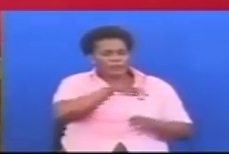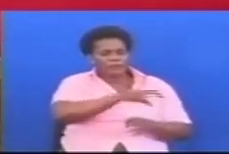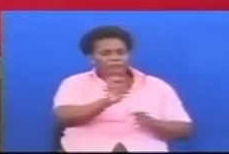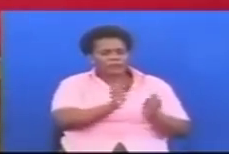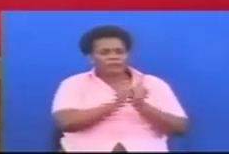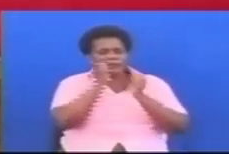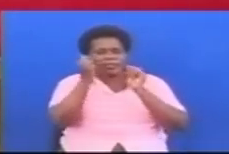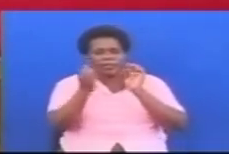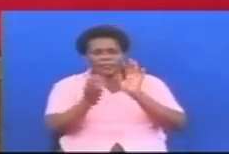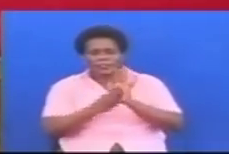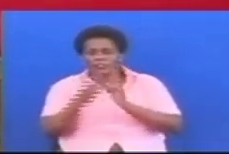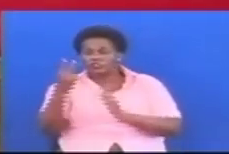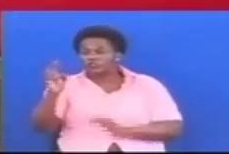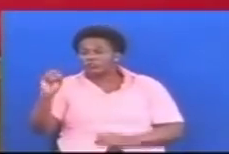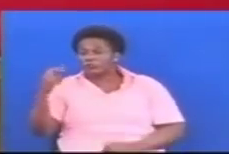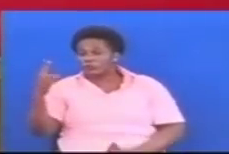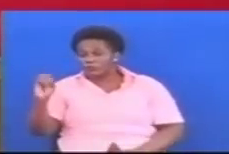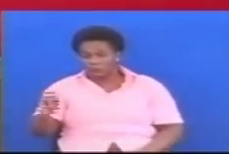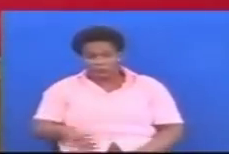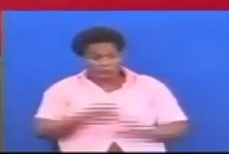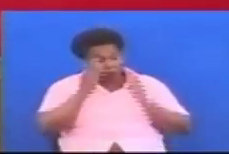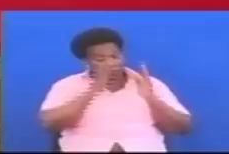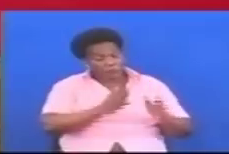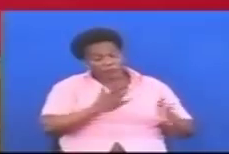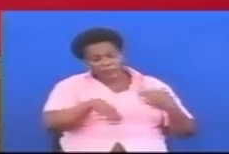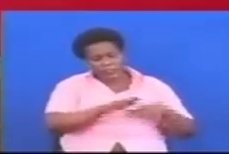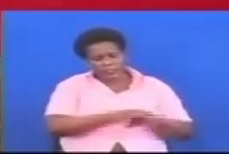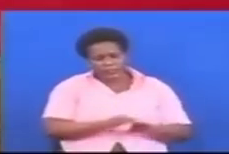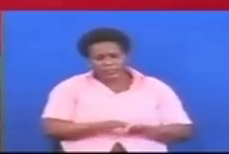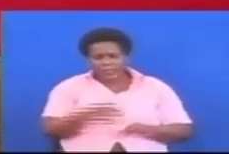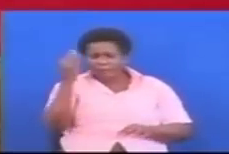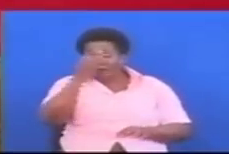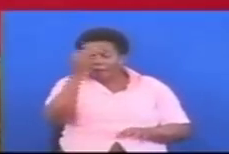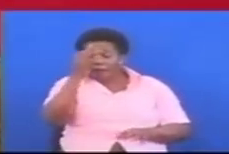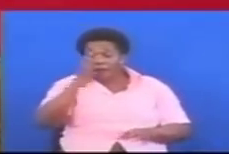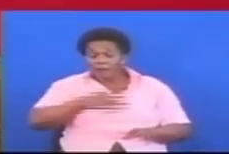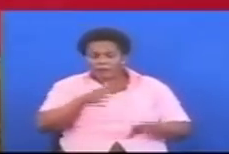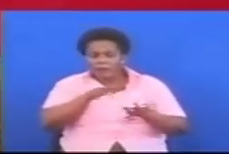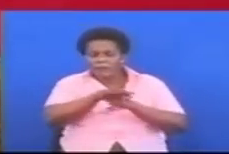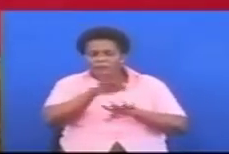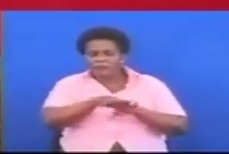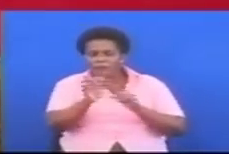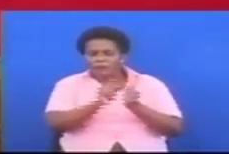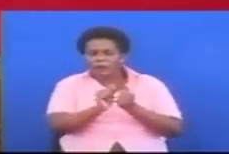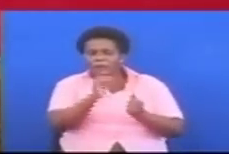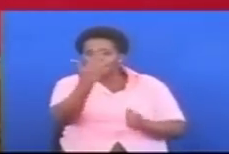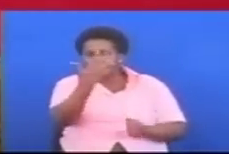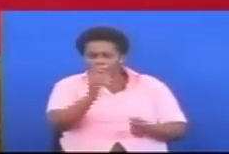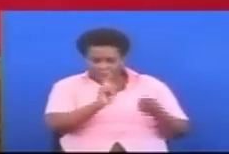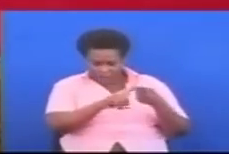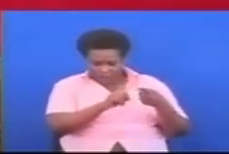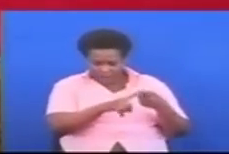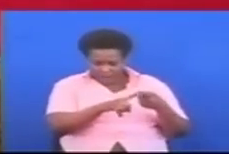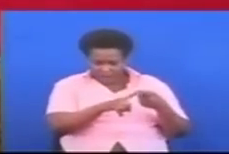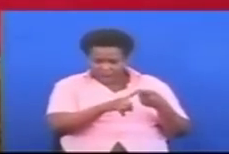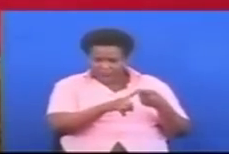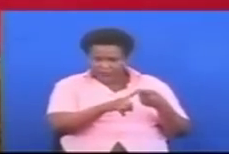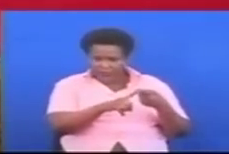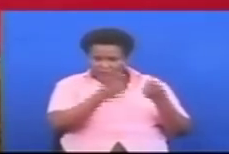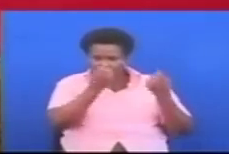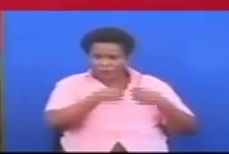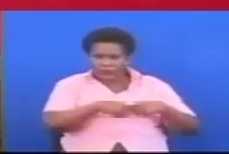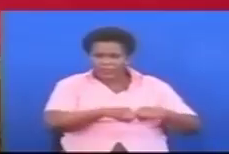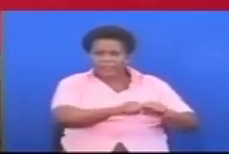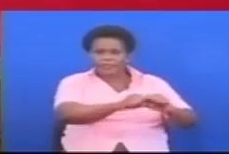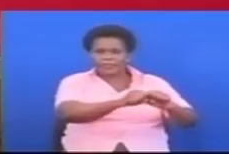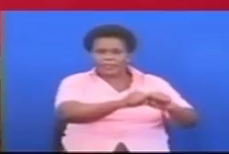Mwenyekiti, taarifa ninayowasilisha inafafanua mambo matano yafuatayo. La kwanza, utekelezaji wa ushauri wa